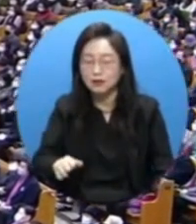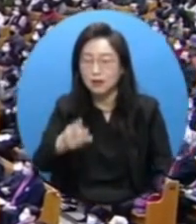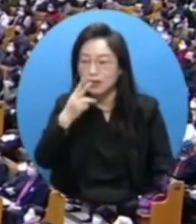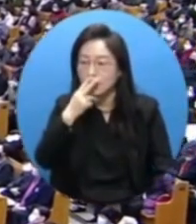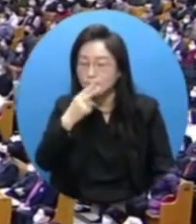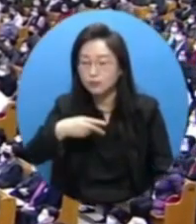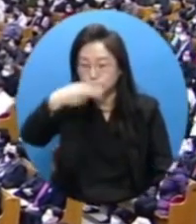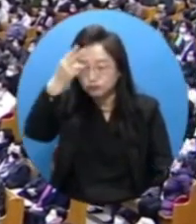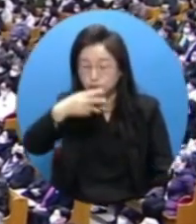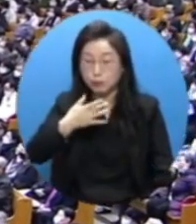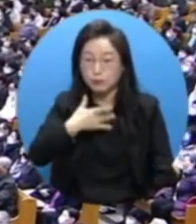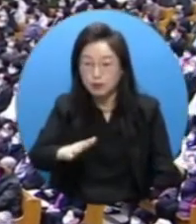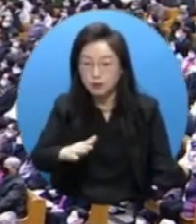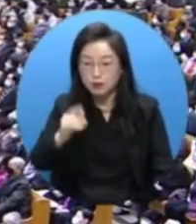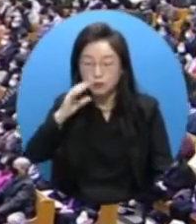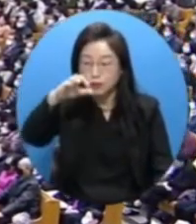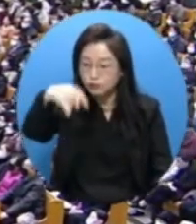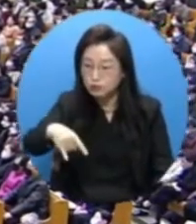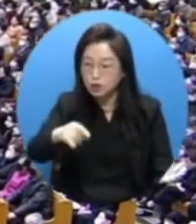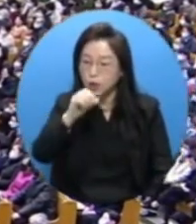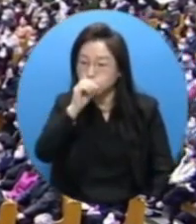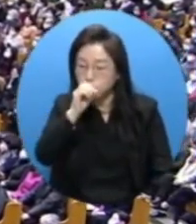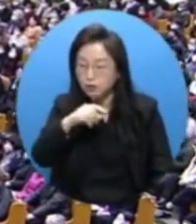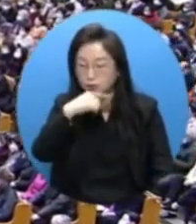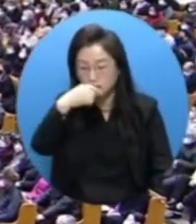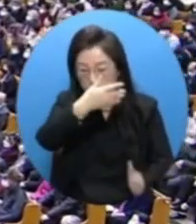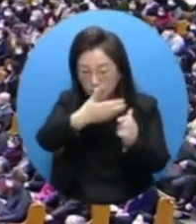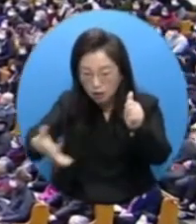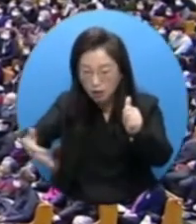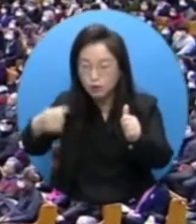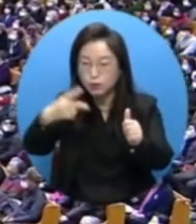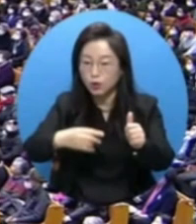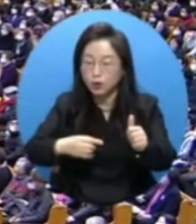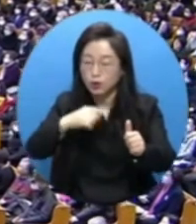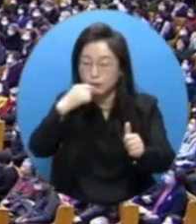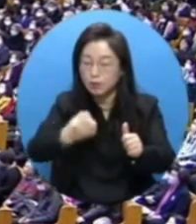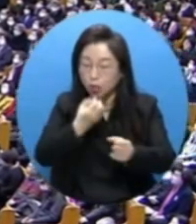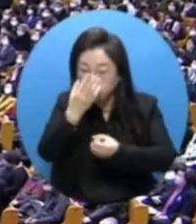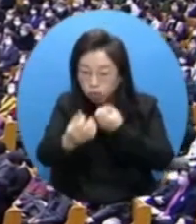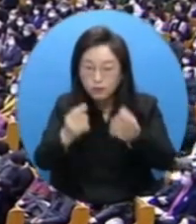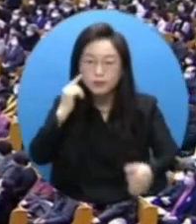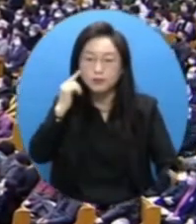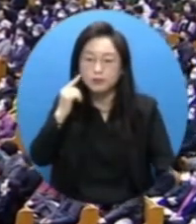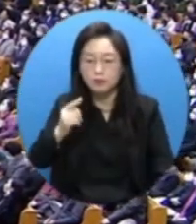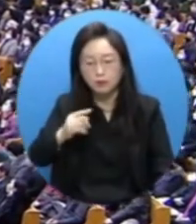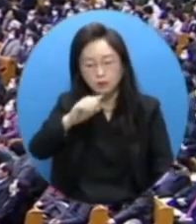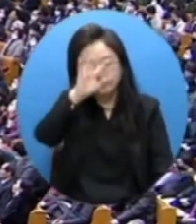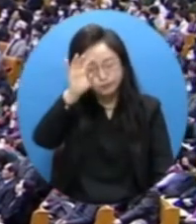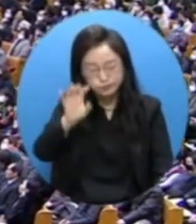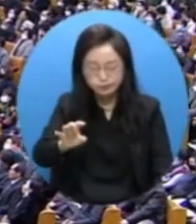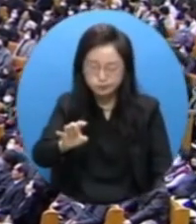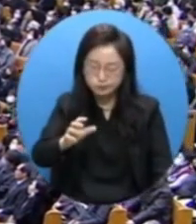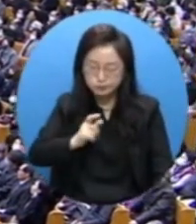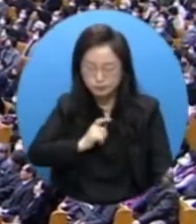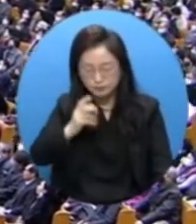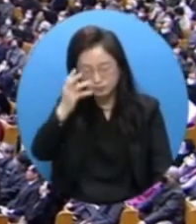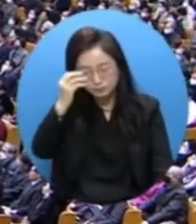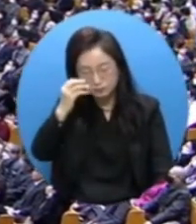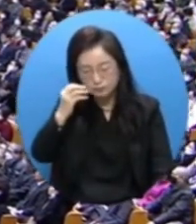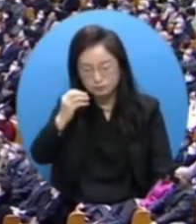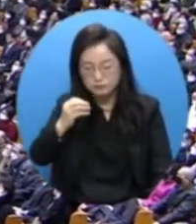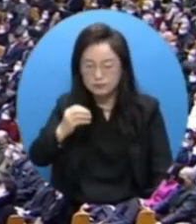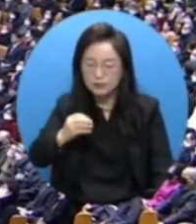담배나 술을 입에 대보자 하는데 왜 위에 구멍이 나서 피가 나고 왜 내 피를 튀어야 되는가 인생의 회의가 들어왔습니다 꿈도